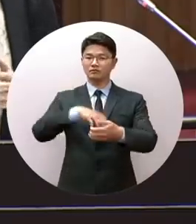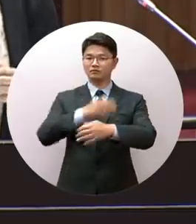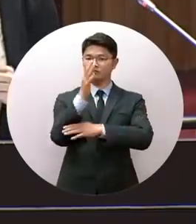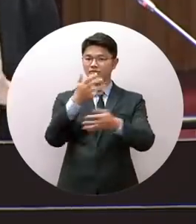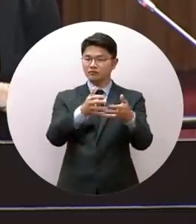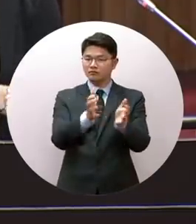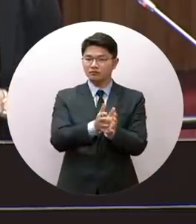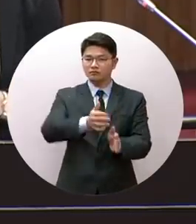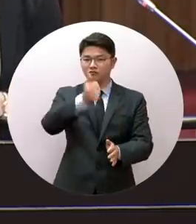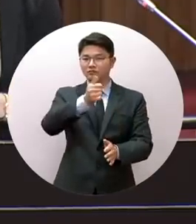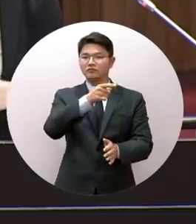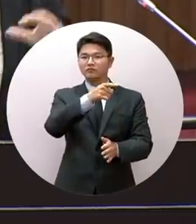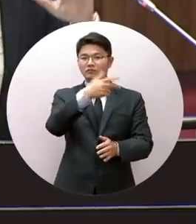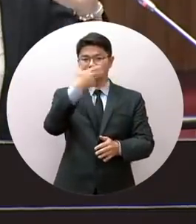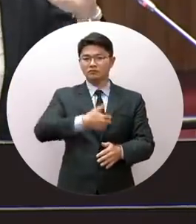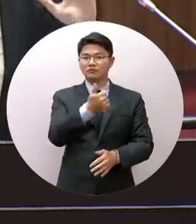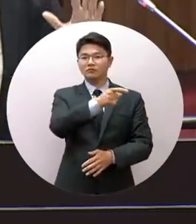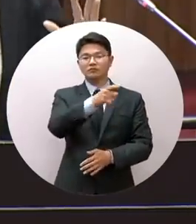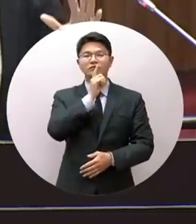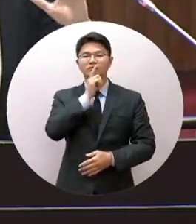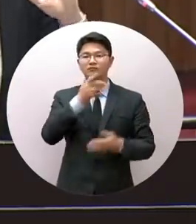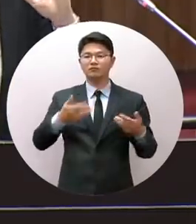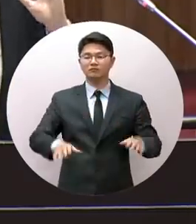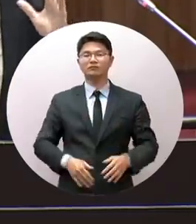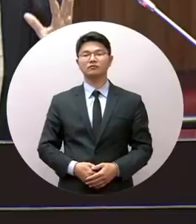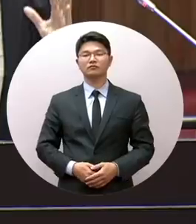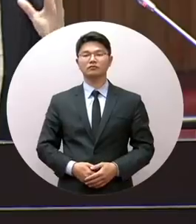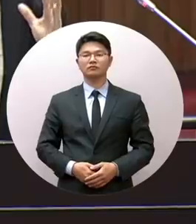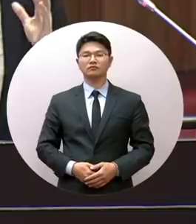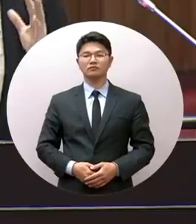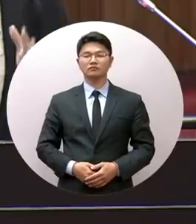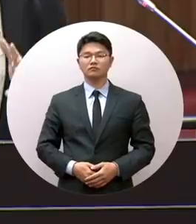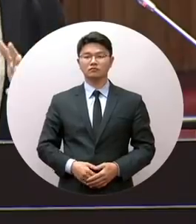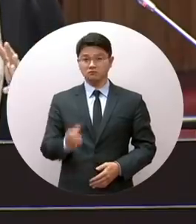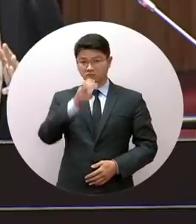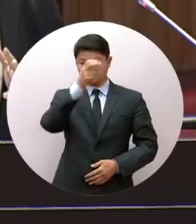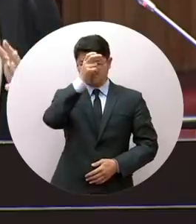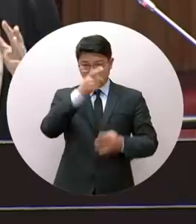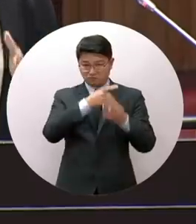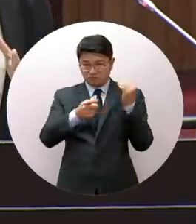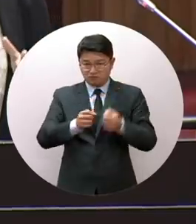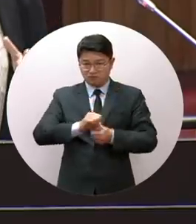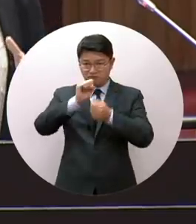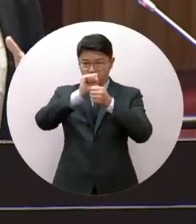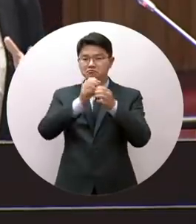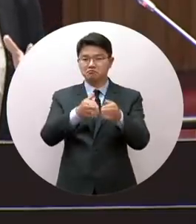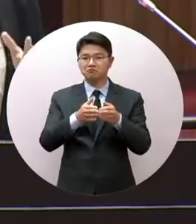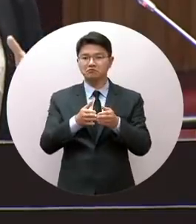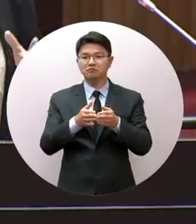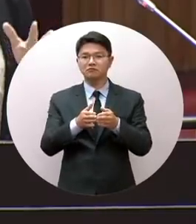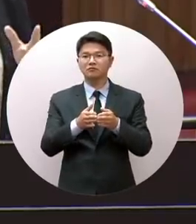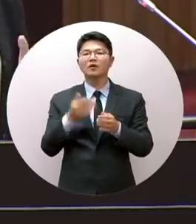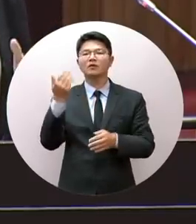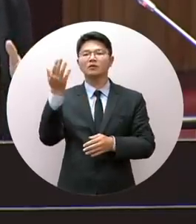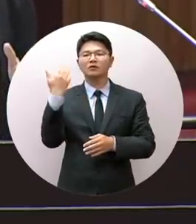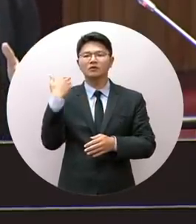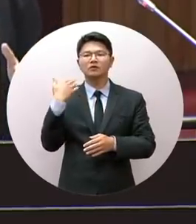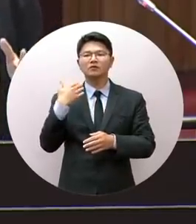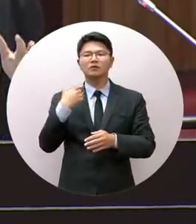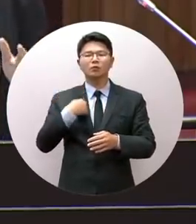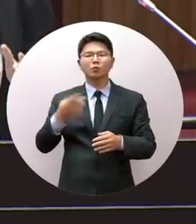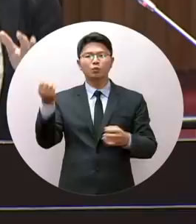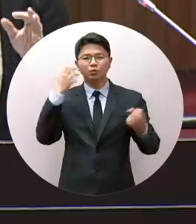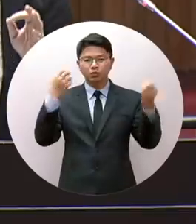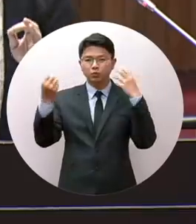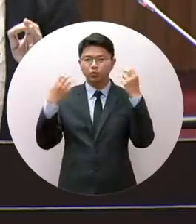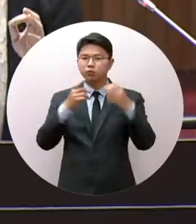部部长徐部长也曾经提到说，要提高我们的建警率的部分。哦，当时基层我所听到的